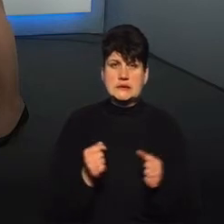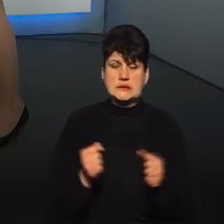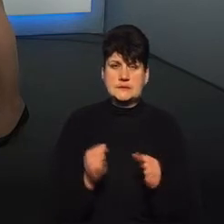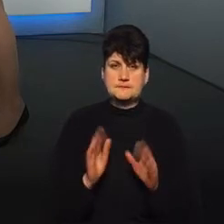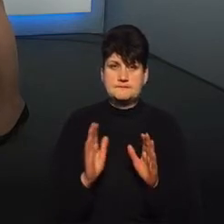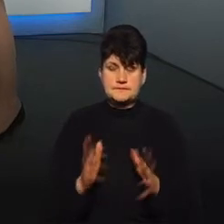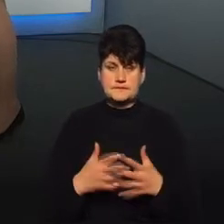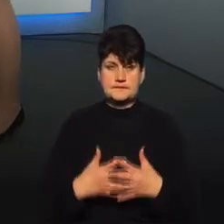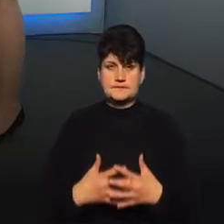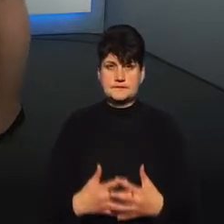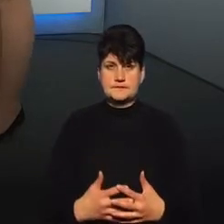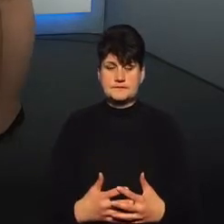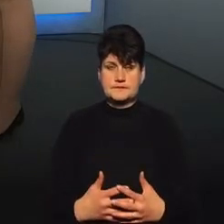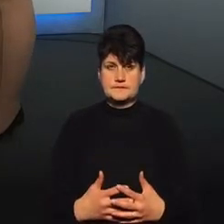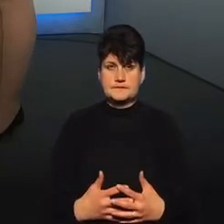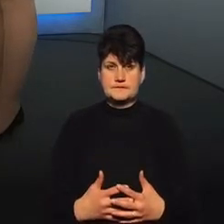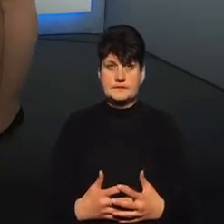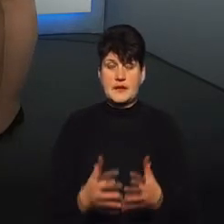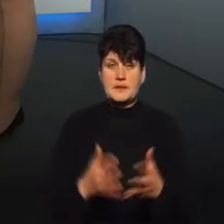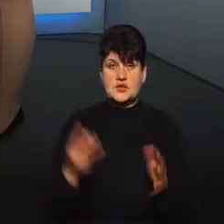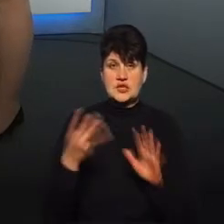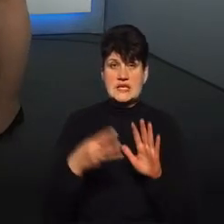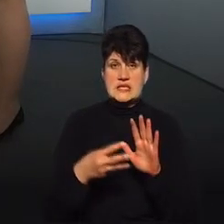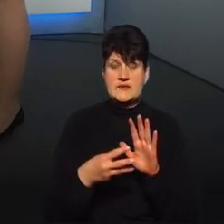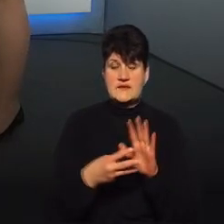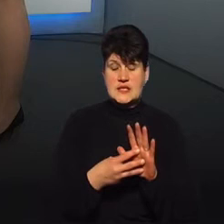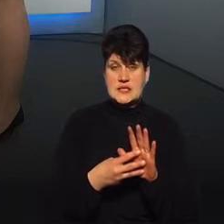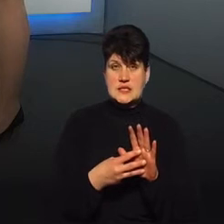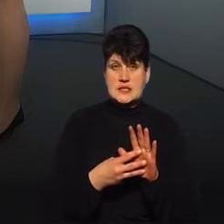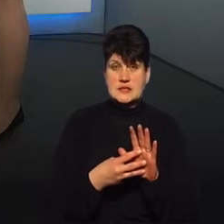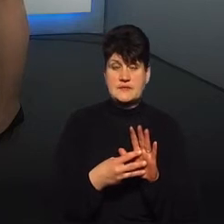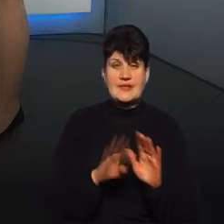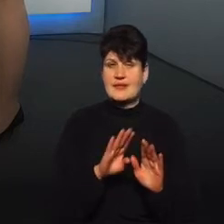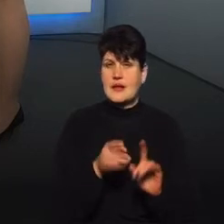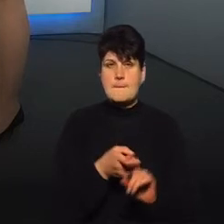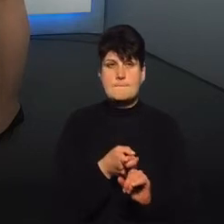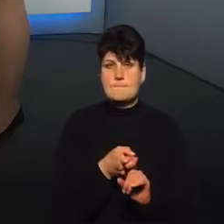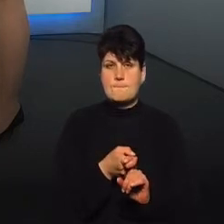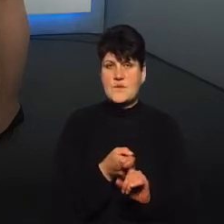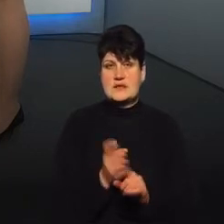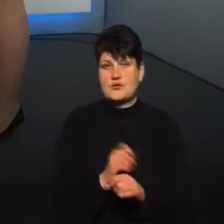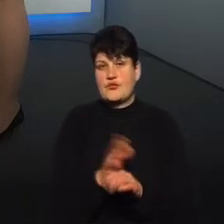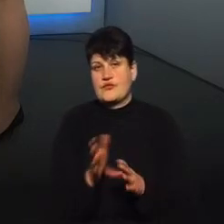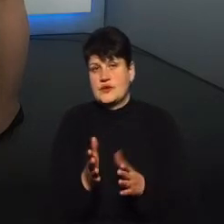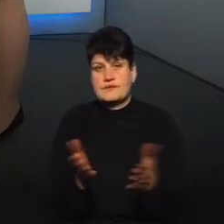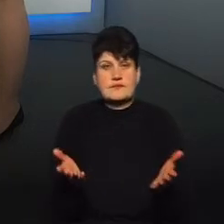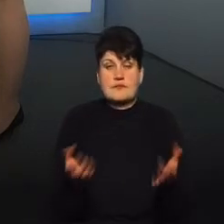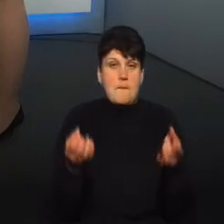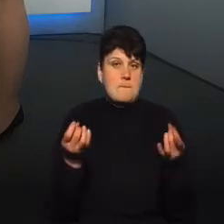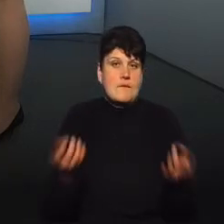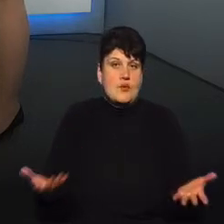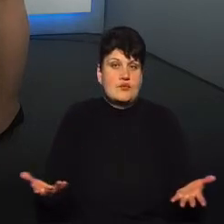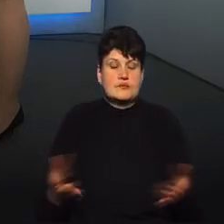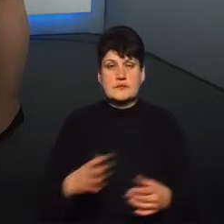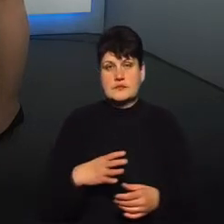яка більше 38 градусів, не пов'язана ні з ковідом, ні з чим. Просто, ну, бувають різні, ніхто